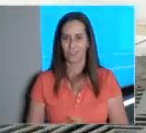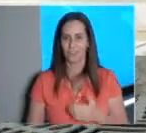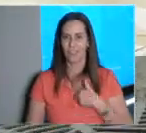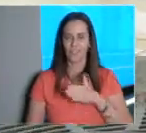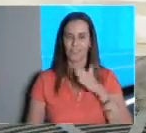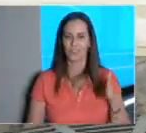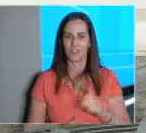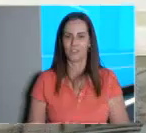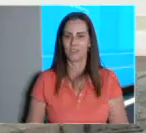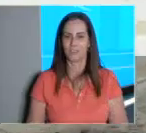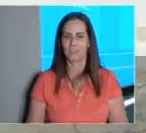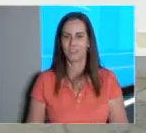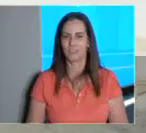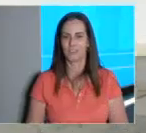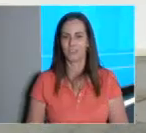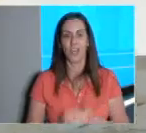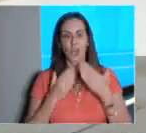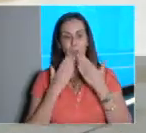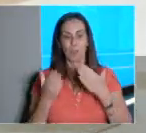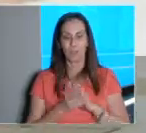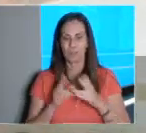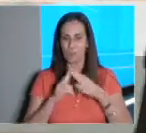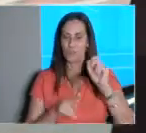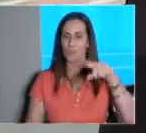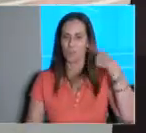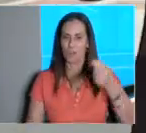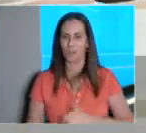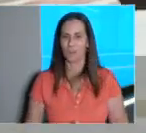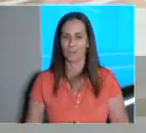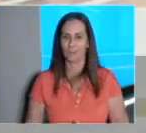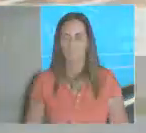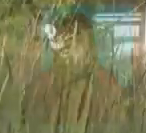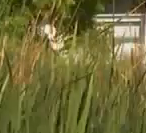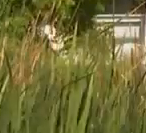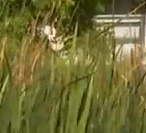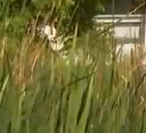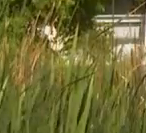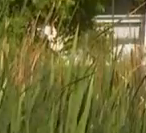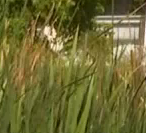מאוד, הוא איש מאוד מסוכן. תודה רבה לכם, אנחנו נתראה בשבוע הבא. אני אוהב אותך.